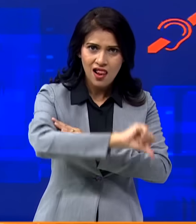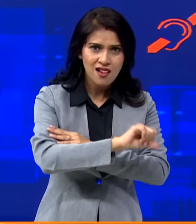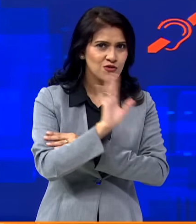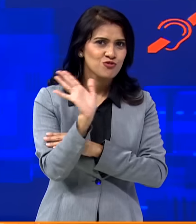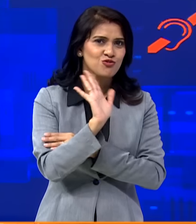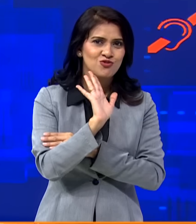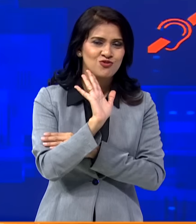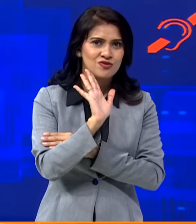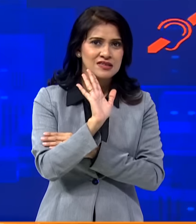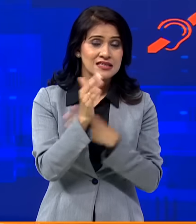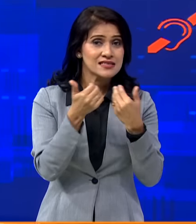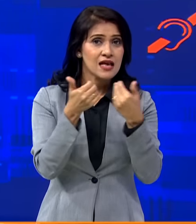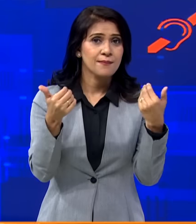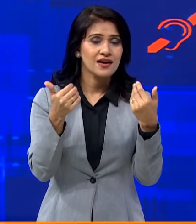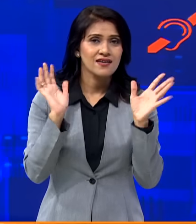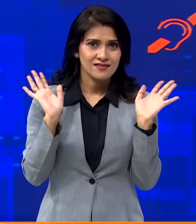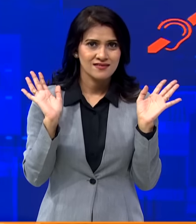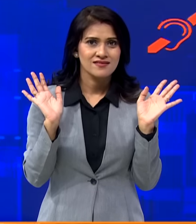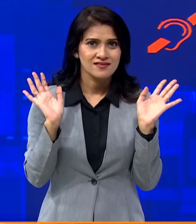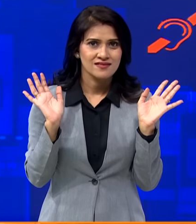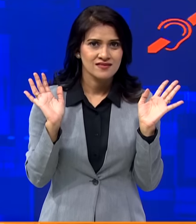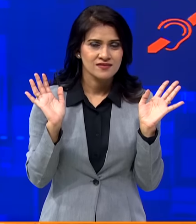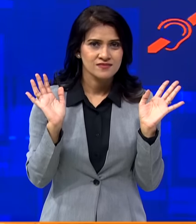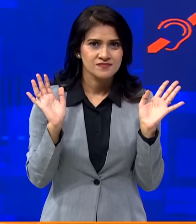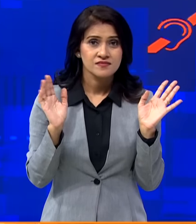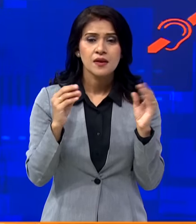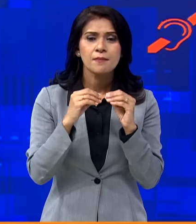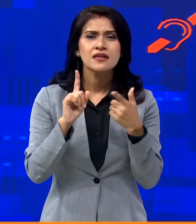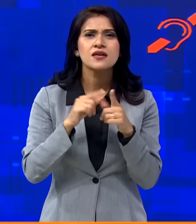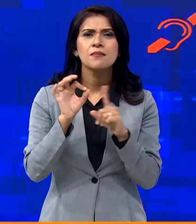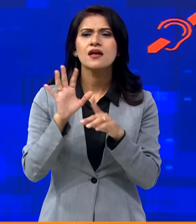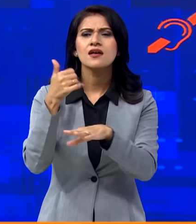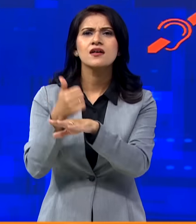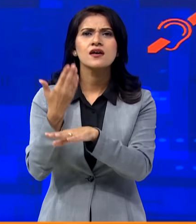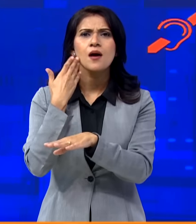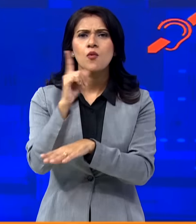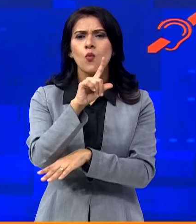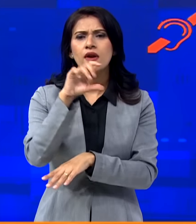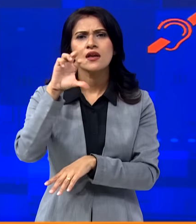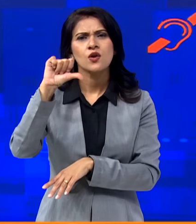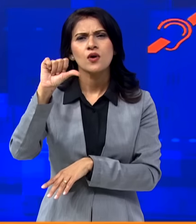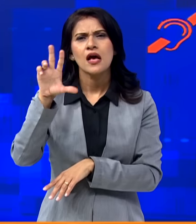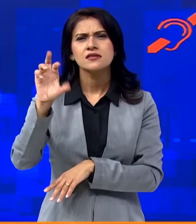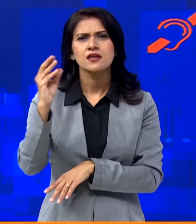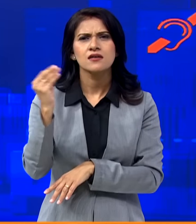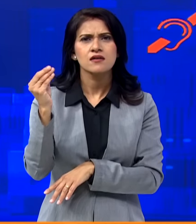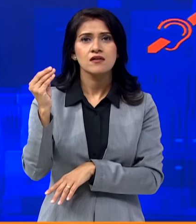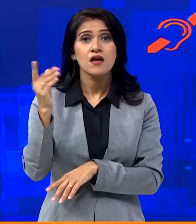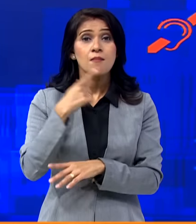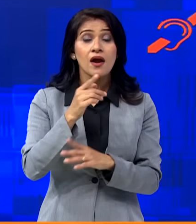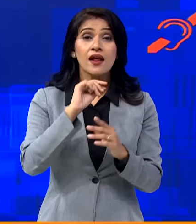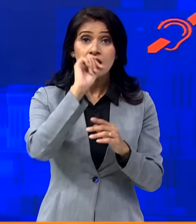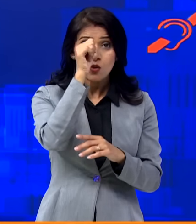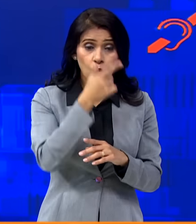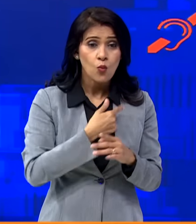हूं भारतीय जनता पार्टी की स्थापना 1980 में हुई लगभग आदि काल से सनातन है जो सत्य है वही शाश्वत